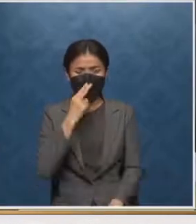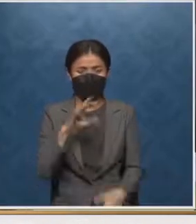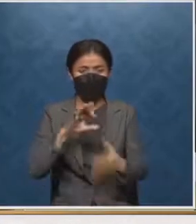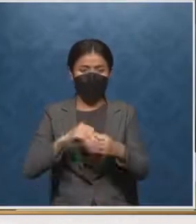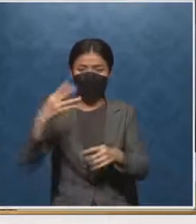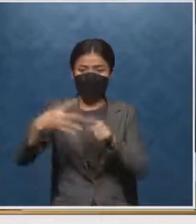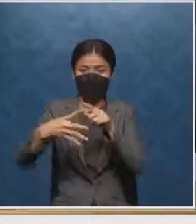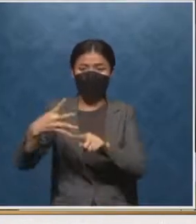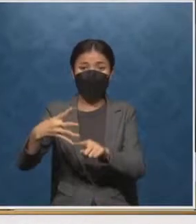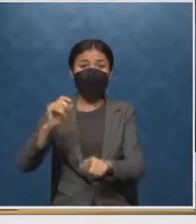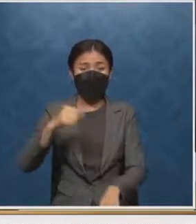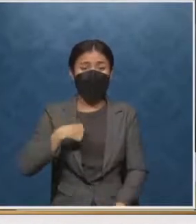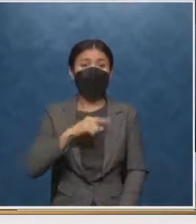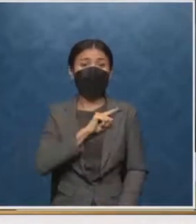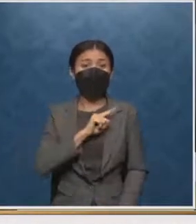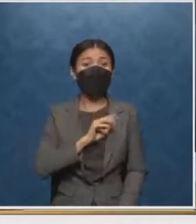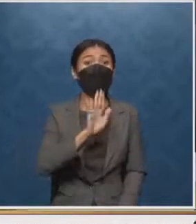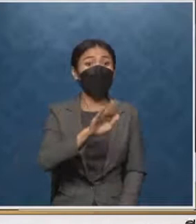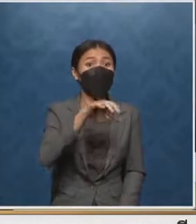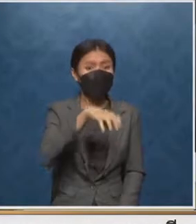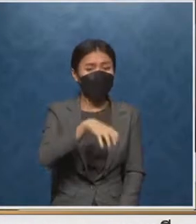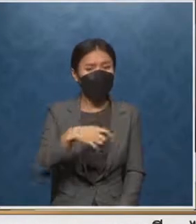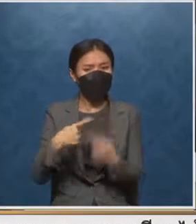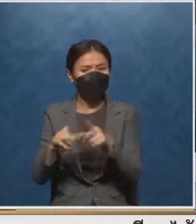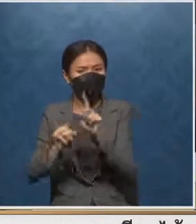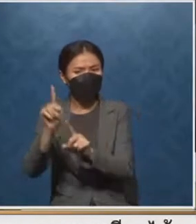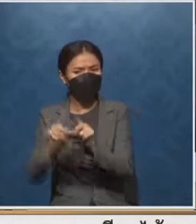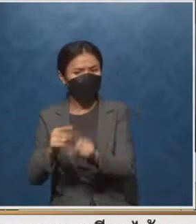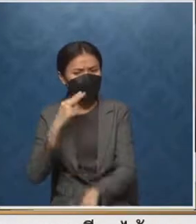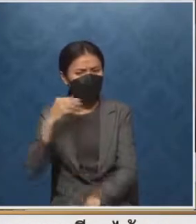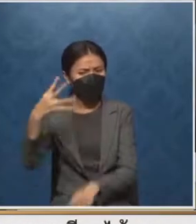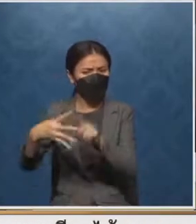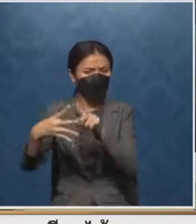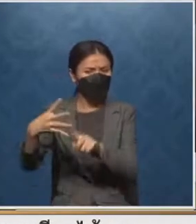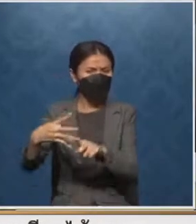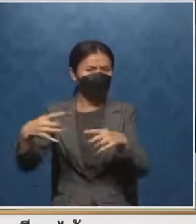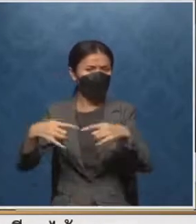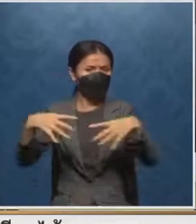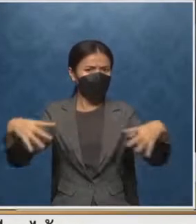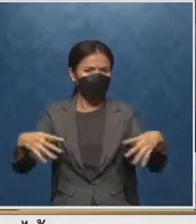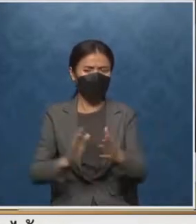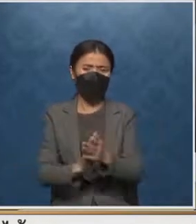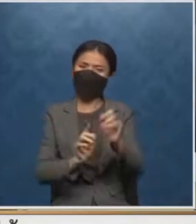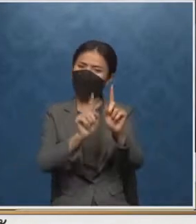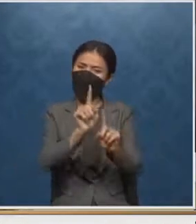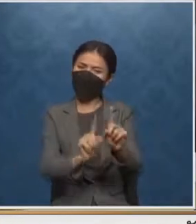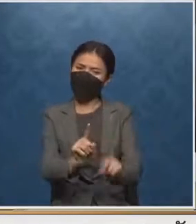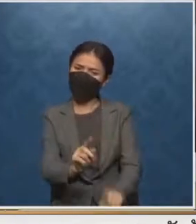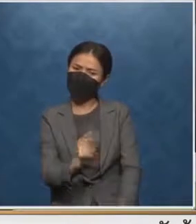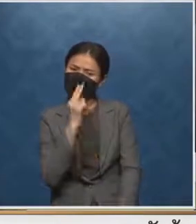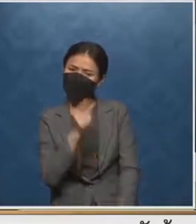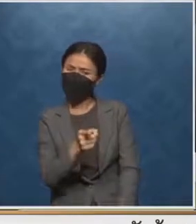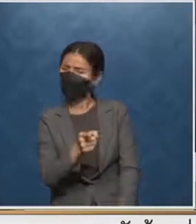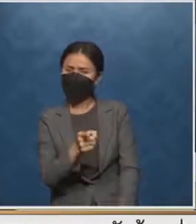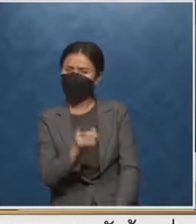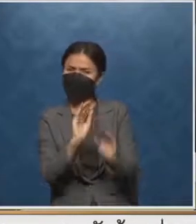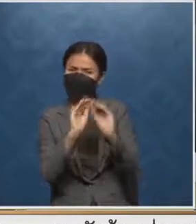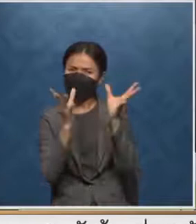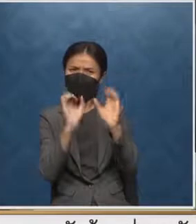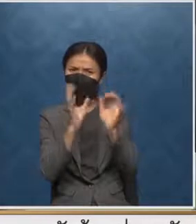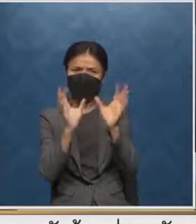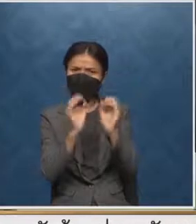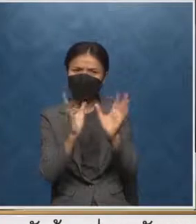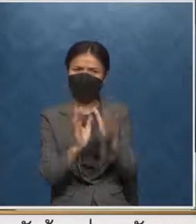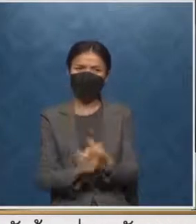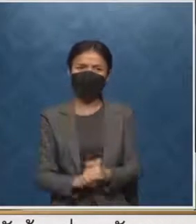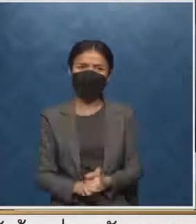ของท่านนะครับทั้ง4เรื่องเกี่ยวกับเรื่องสื่อปลอดภัยนะครับตัวชี้วัดก็ยังค่อนข้างไม่ชัดเจนนะครับยังไม่เป็นรูปธรรมเ